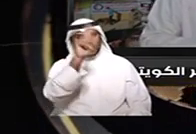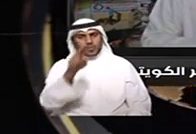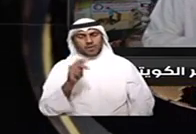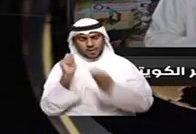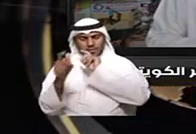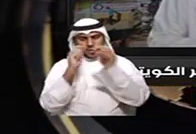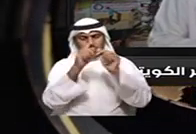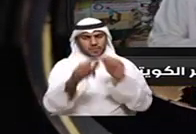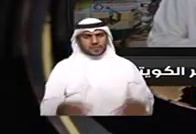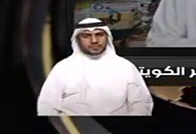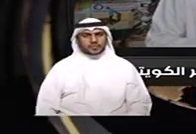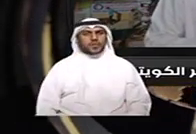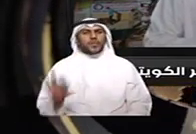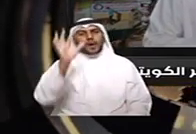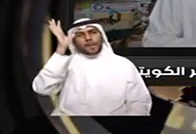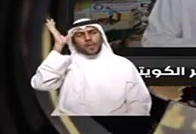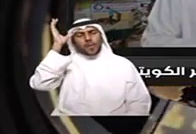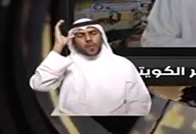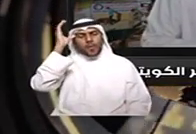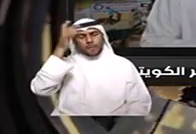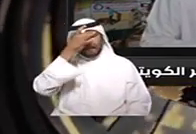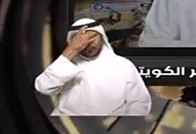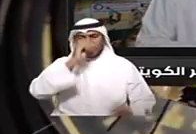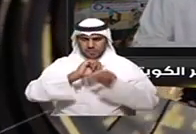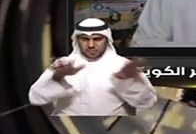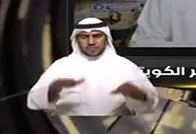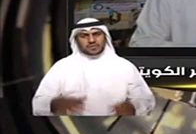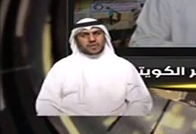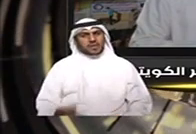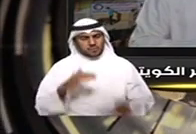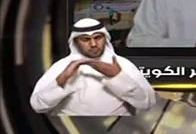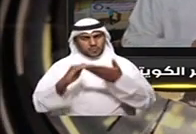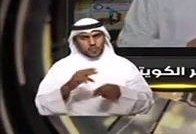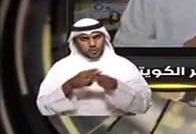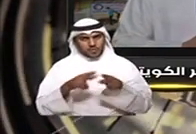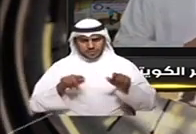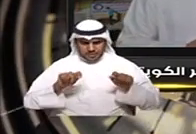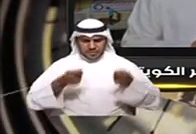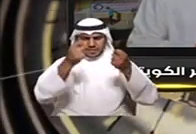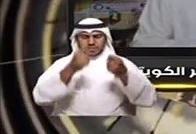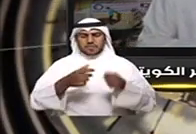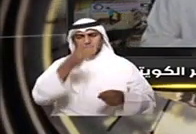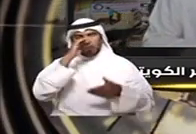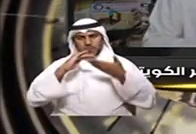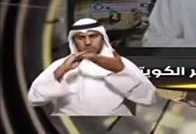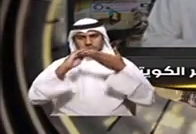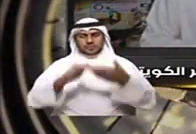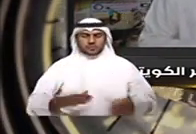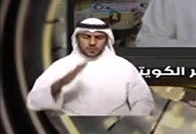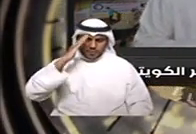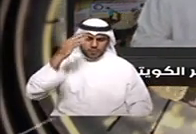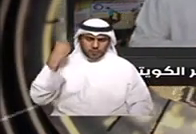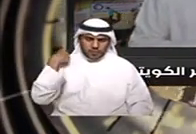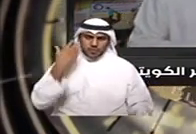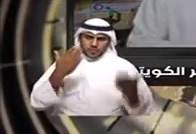الناس الموجودين في جمهورية الكونغو من مرض إيبولا. نعم نواف الشراكي موفد تلفزيون دولة الكويت في الهلال